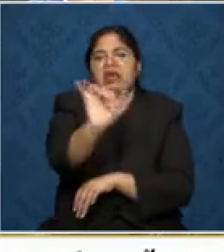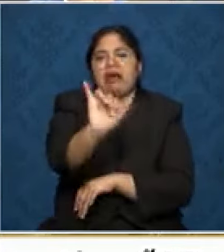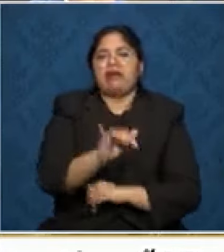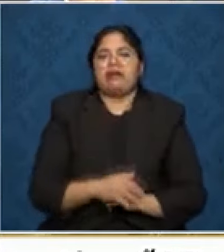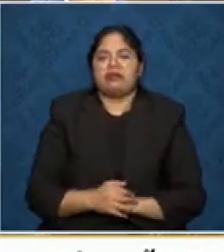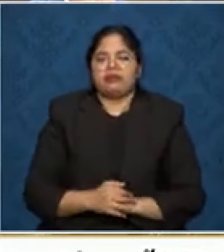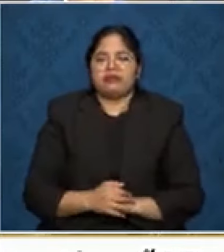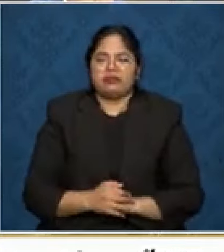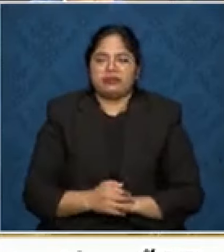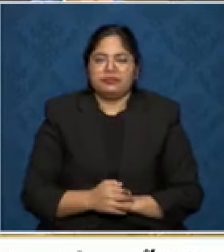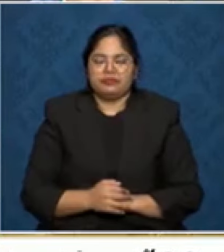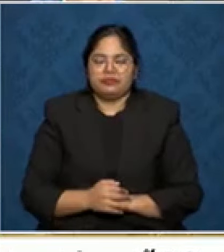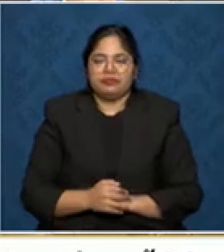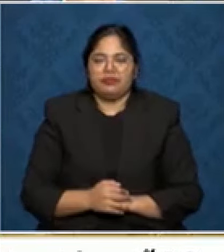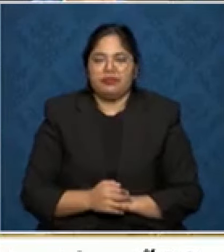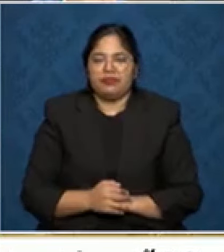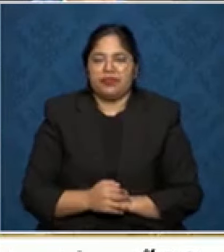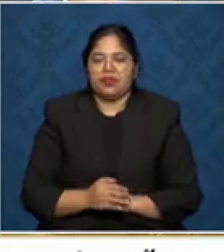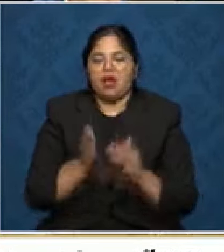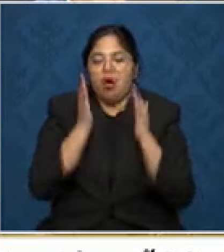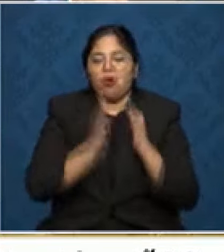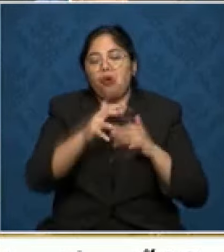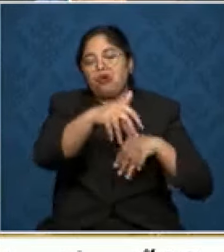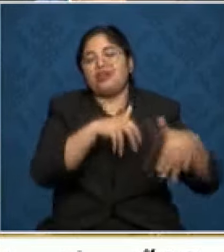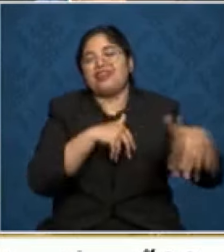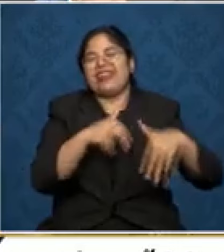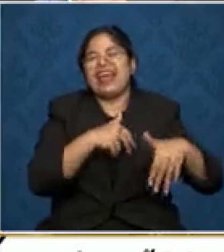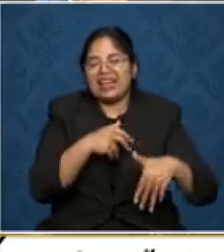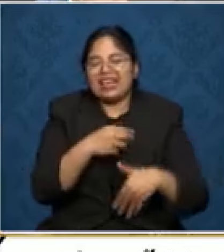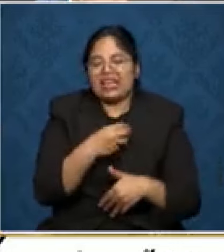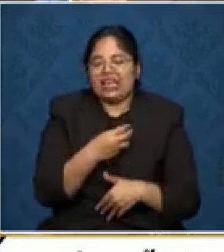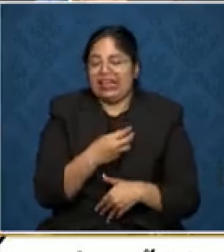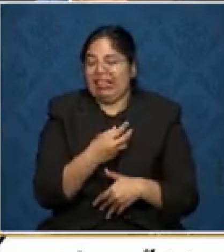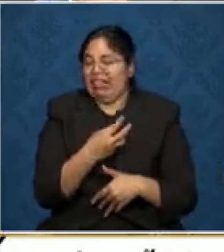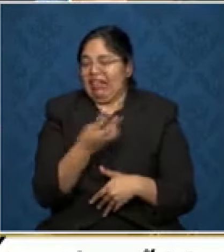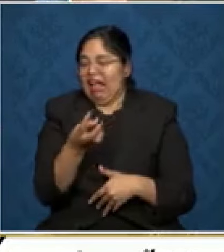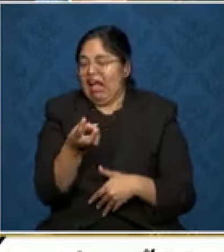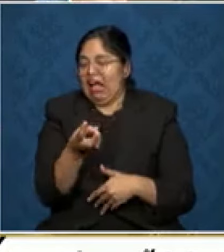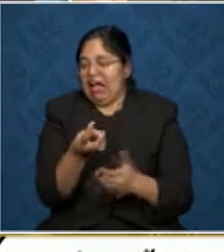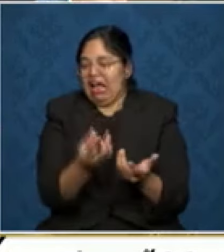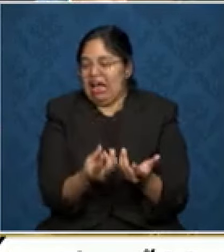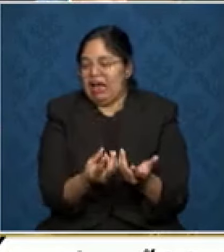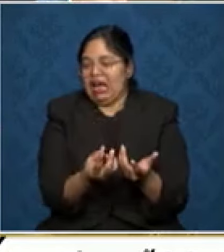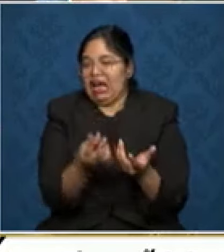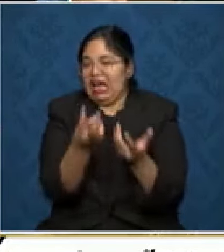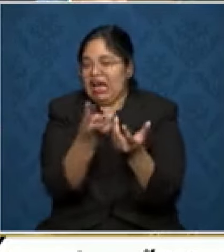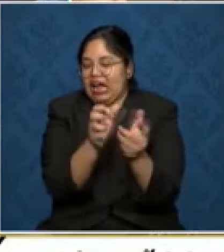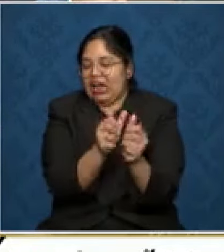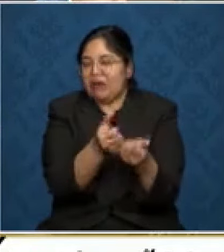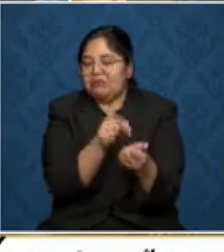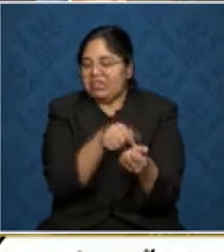เหลี่ยมและคนไทยก็ไม่ได้กินแกลดพูดอะไรที่มันยังไม่ใช่เขา